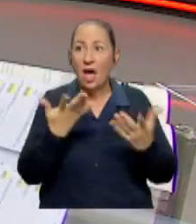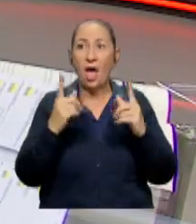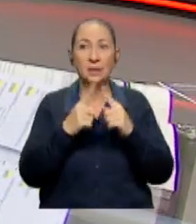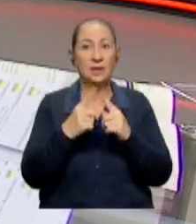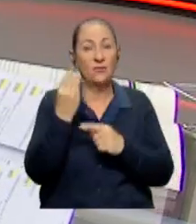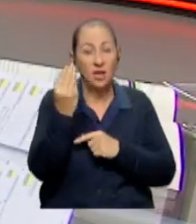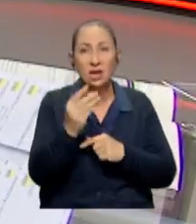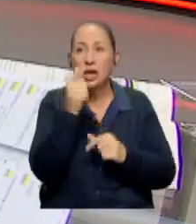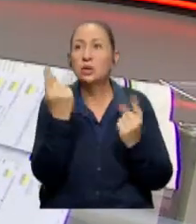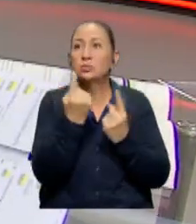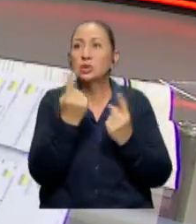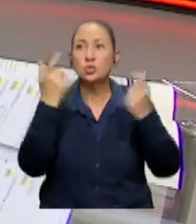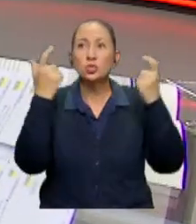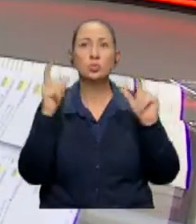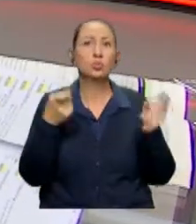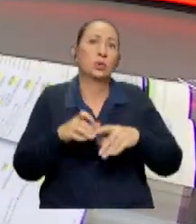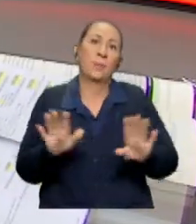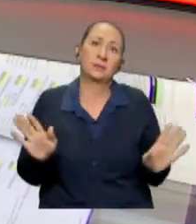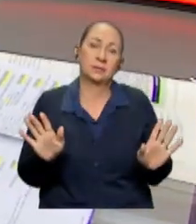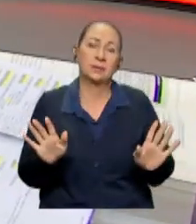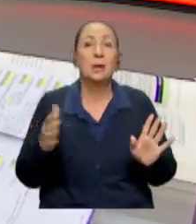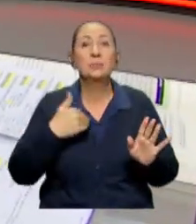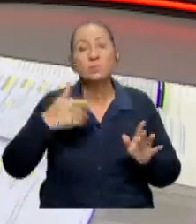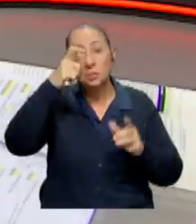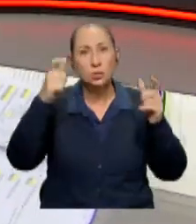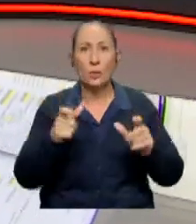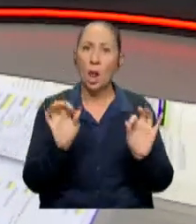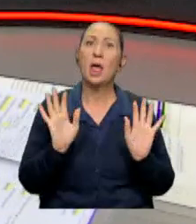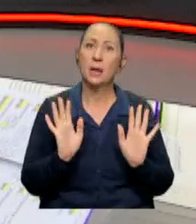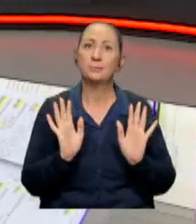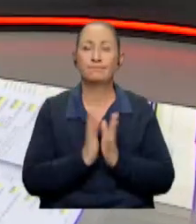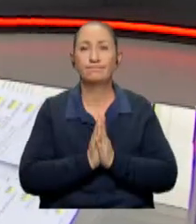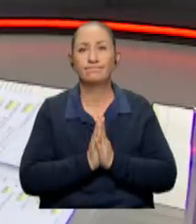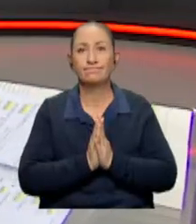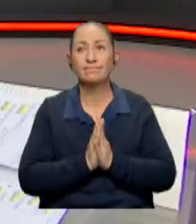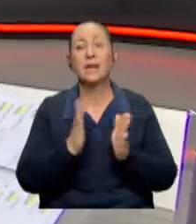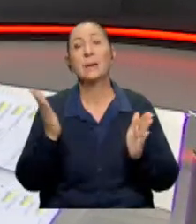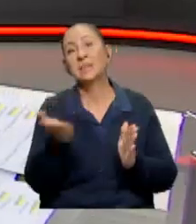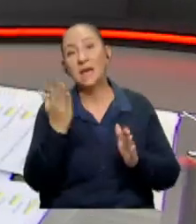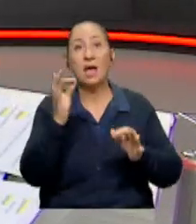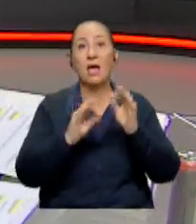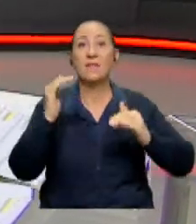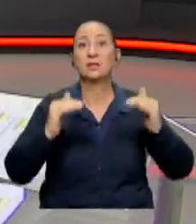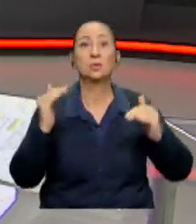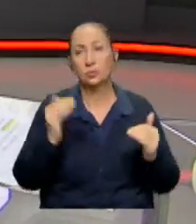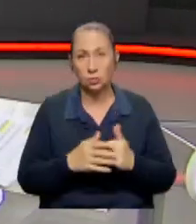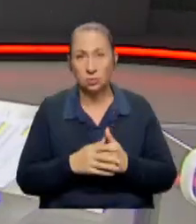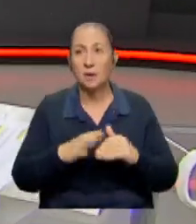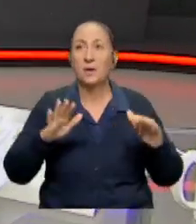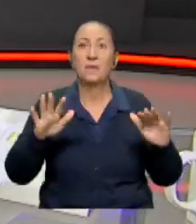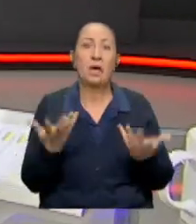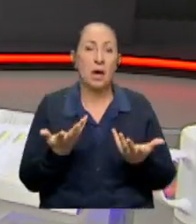hesap verileceğinde hiçbir şeyin sorumlusu bulunamaz. Bizim ülkemiz biraz öyle. Mesela enflasyon